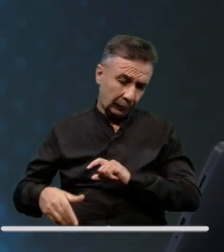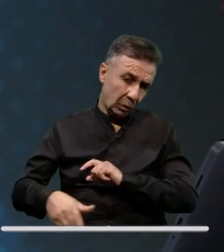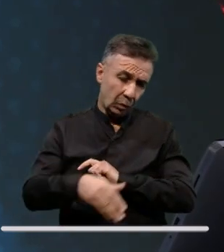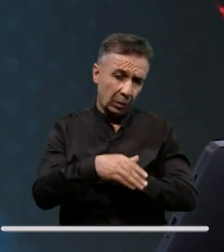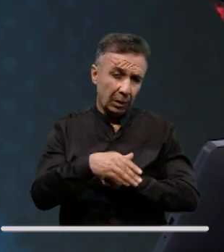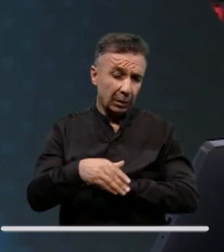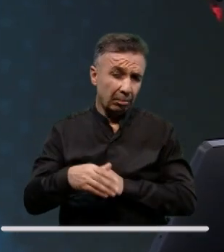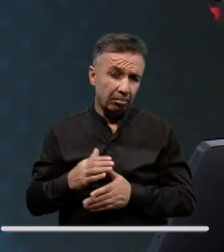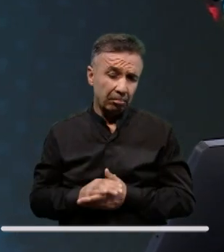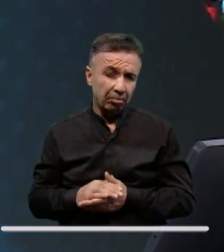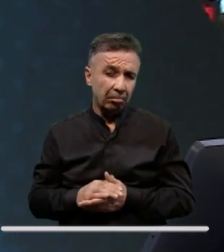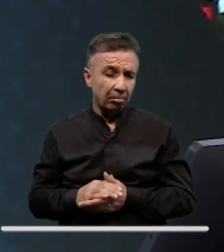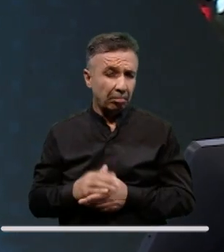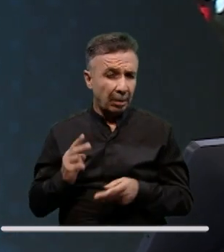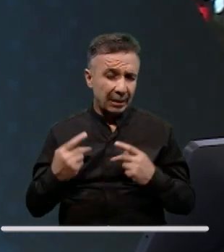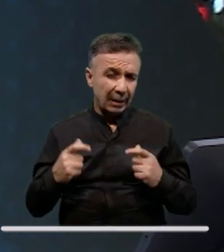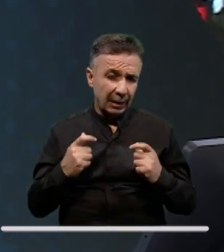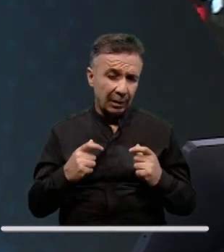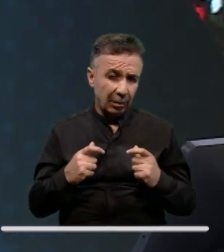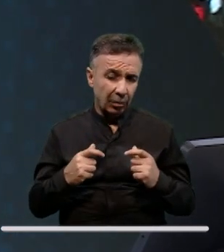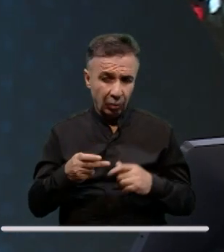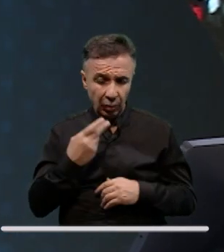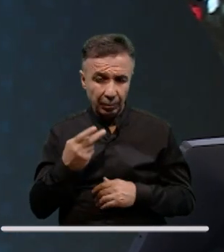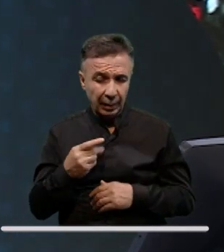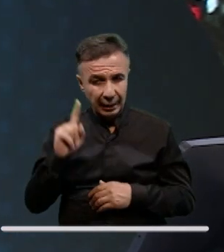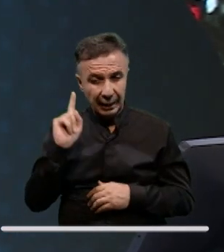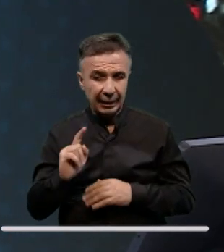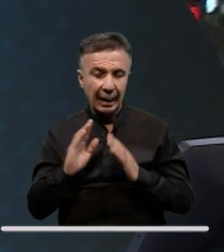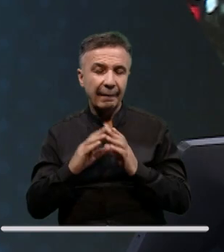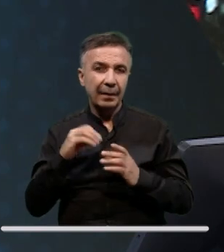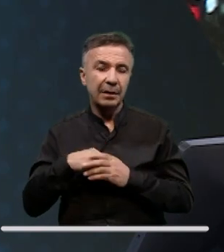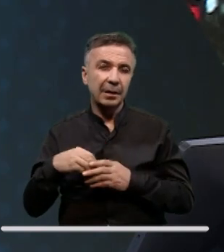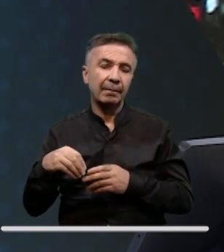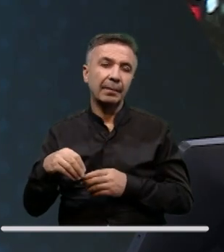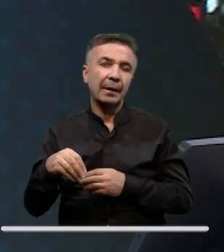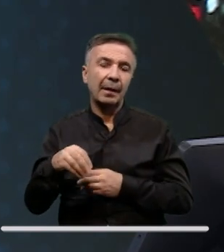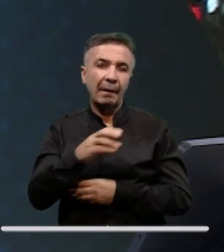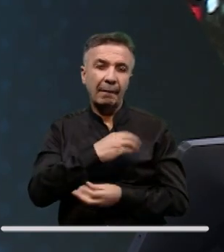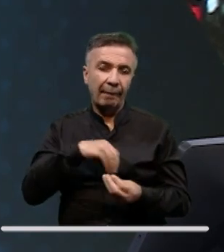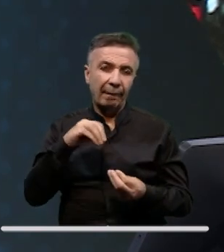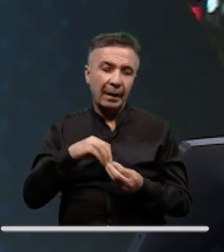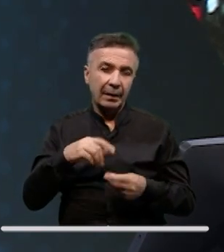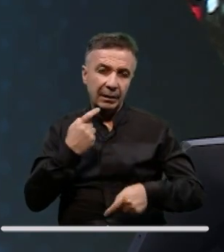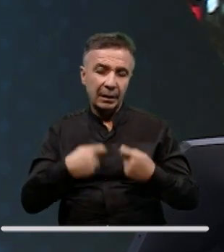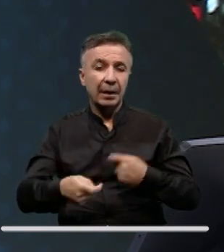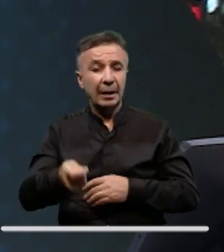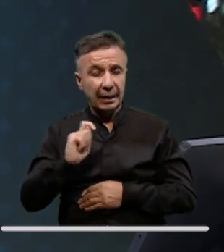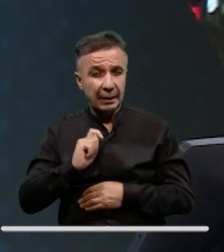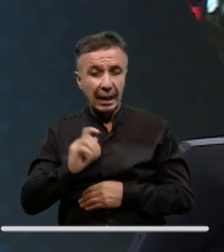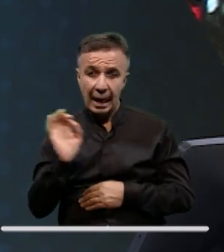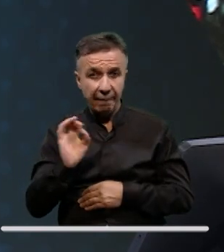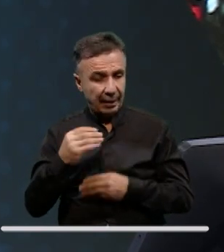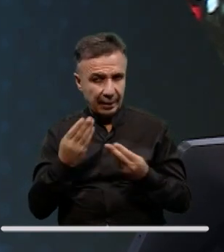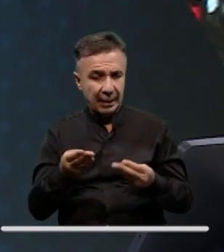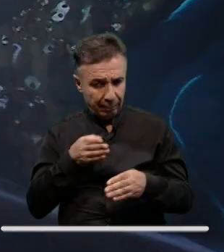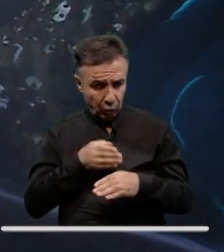konuştuğumuzda veya bir mecliste Diyanet ilk ev için faizli krediye evet dedi dedi ya diyor böyle bir de ısrarla